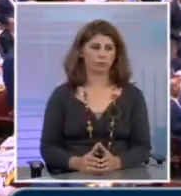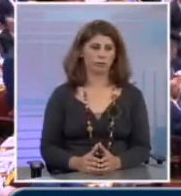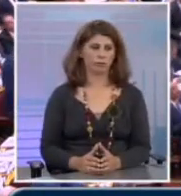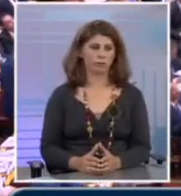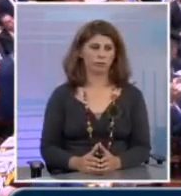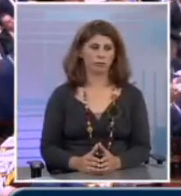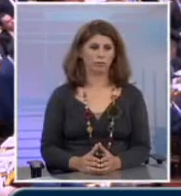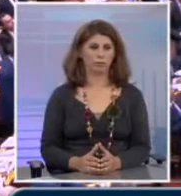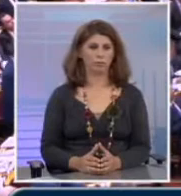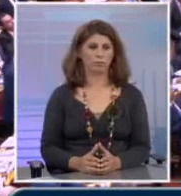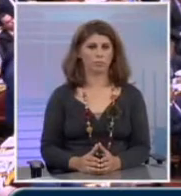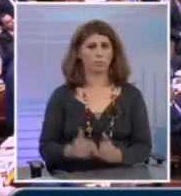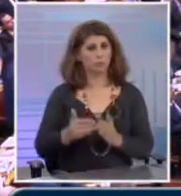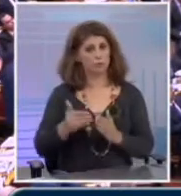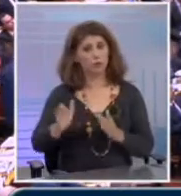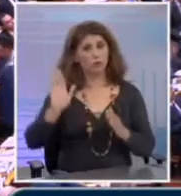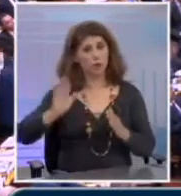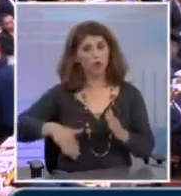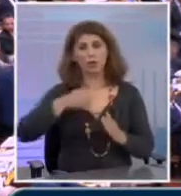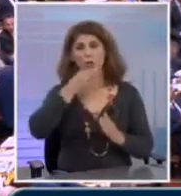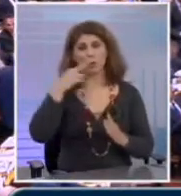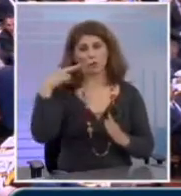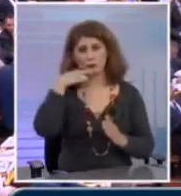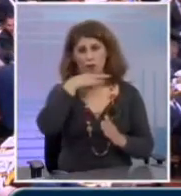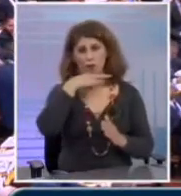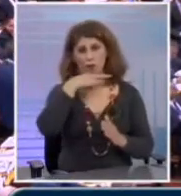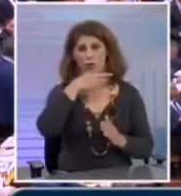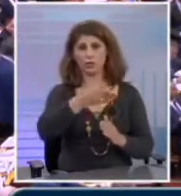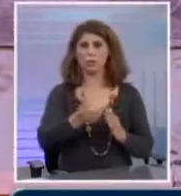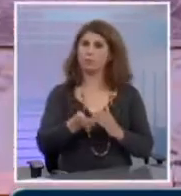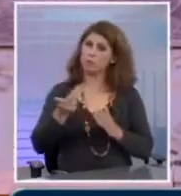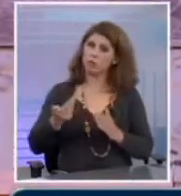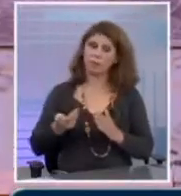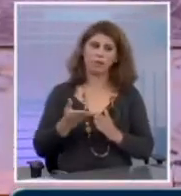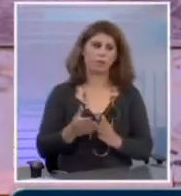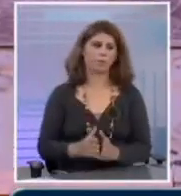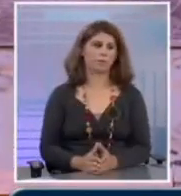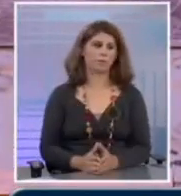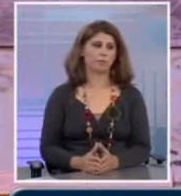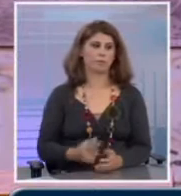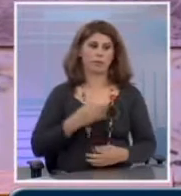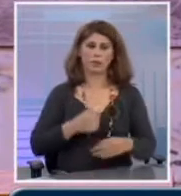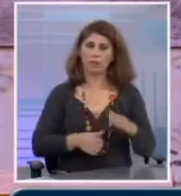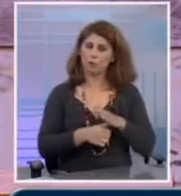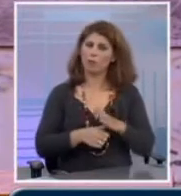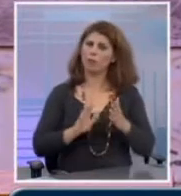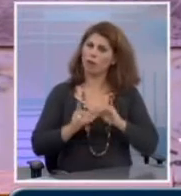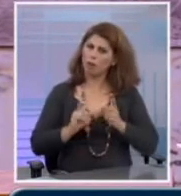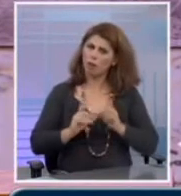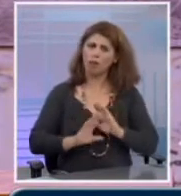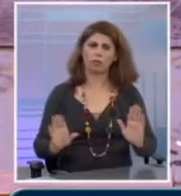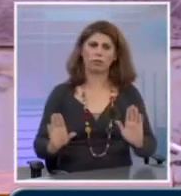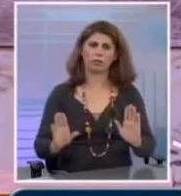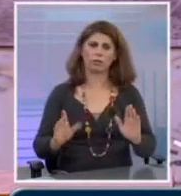Δεν είναι. Είστε ύστερα. Στο τέλος θα μιλήσει ο Πρωθυπουργός και εσείς προηγούμενα, κύριε Πρόεδρε. Τα έχω κανονίσει και τα